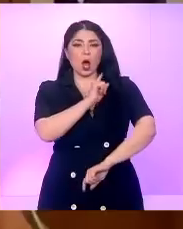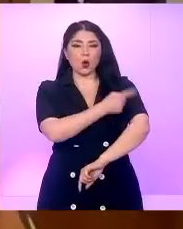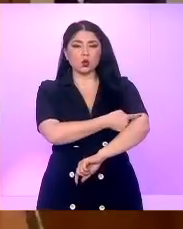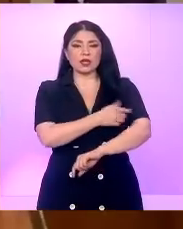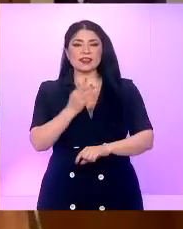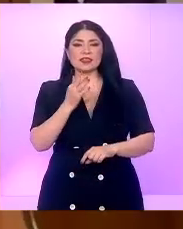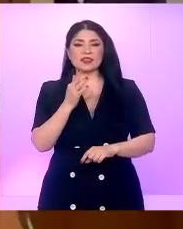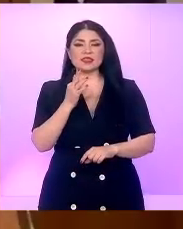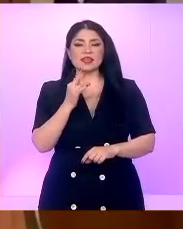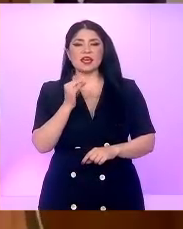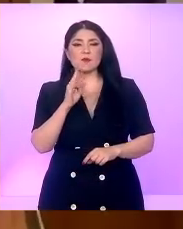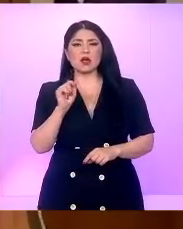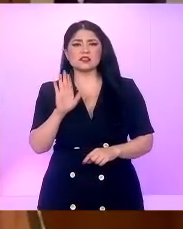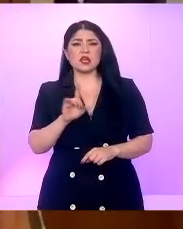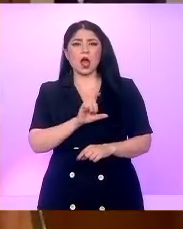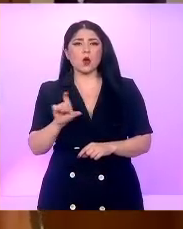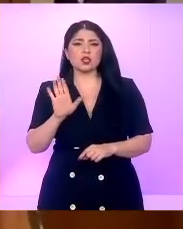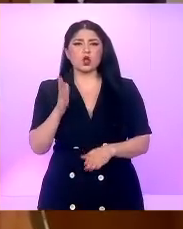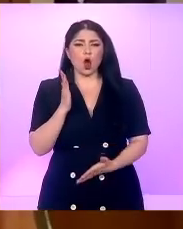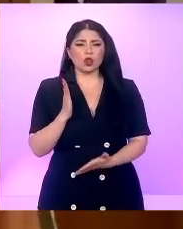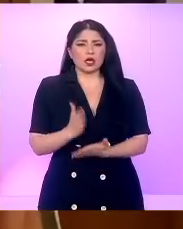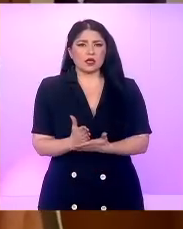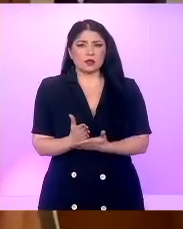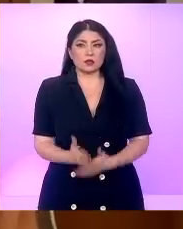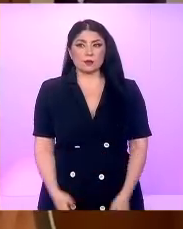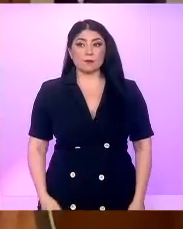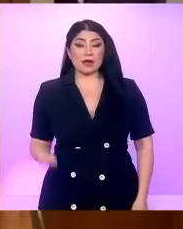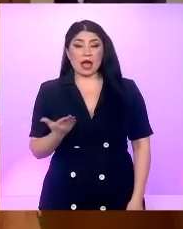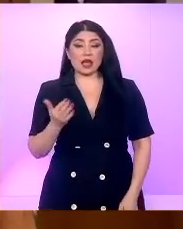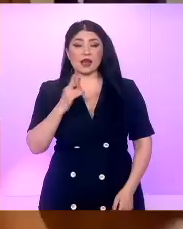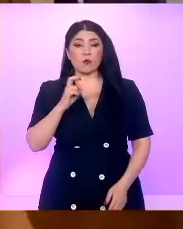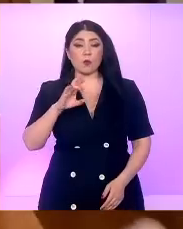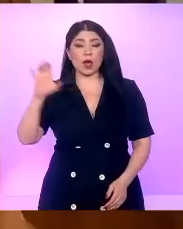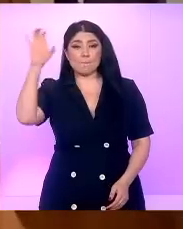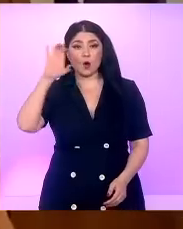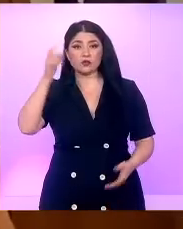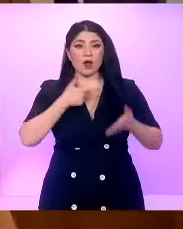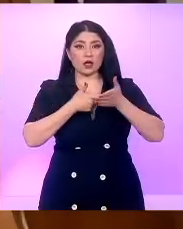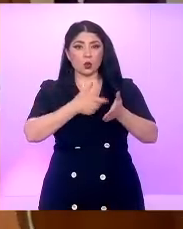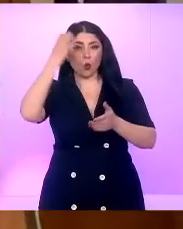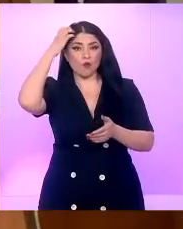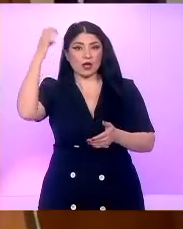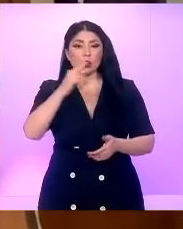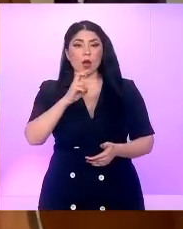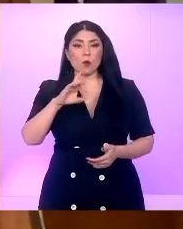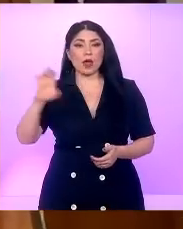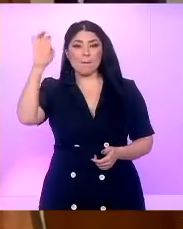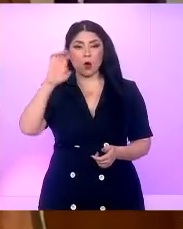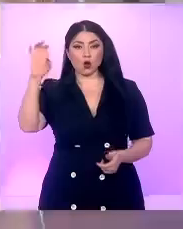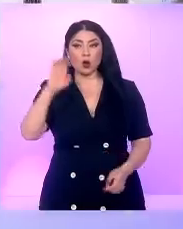curând, se datorează acestei fermități de care a dat dovadă Republica Moldova, mă refer la guvernul Republicii